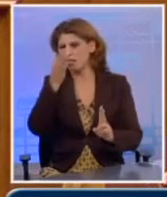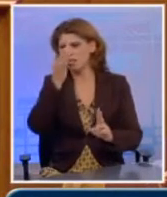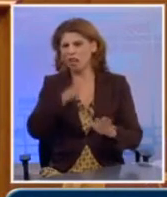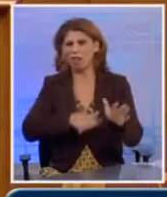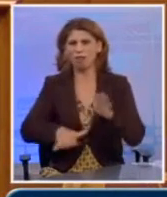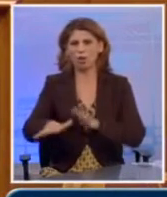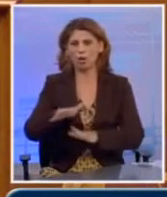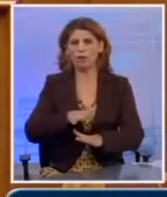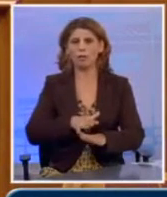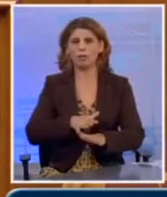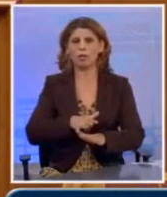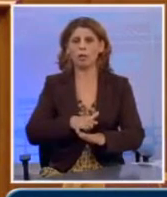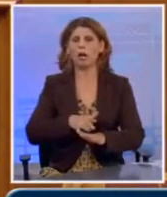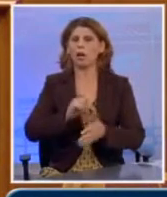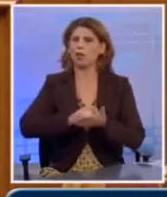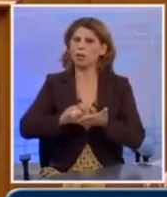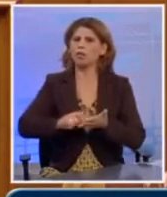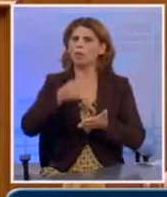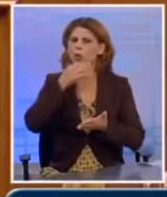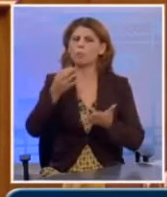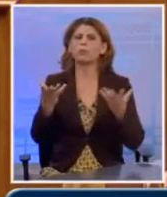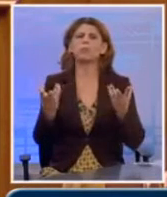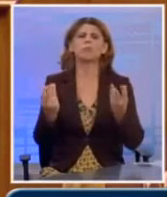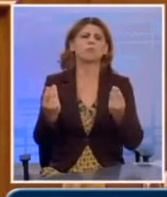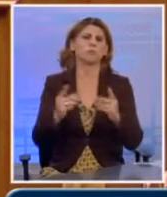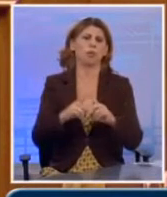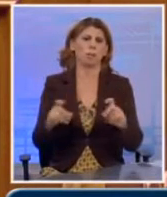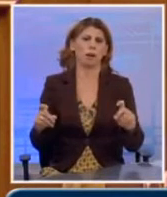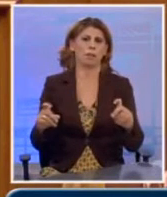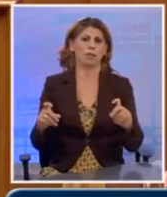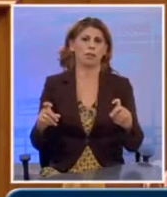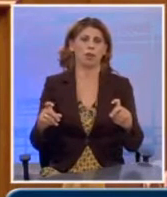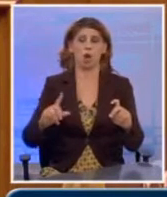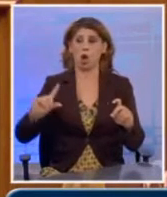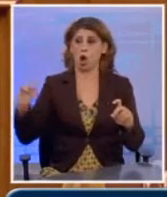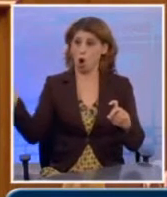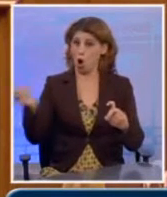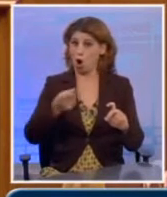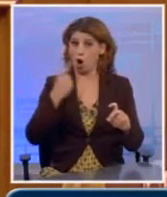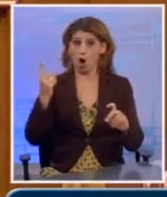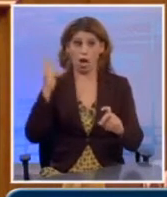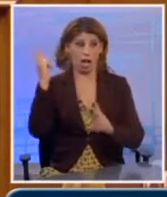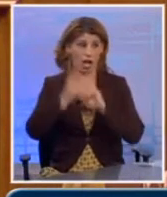διαπλοκή έχουν γραφτεί και υποθεί πάρα πολλά. Όλοι την κατακεραυνώνουν,